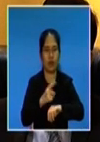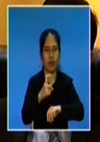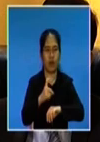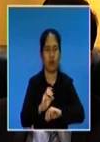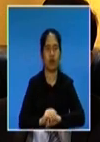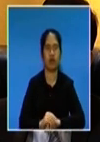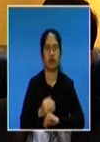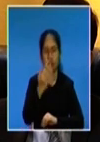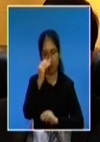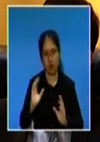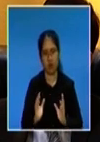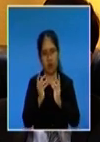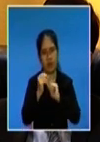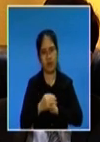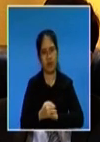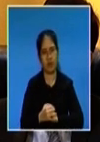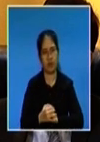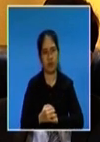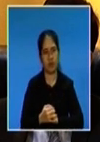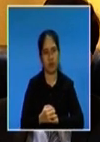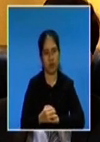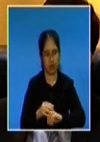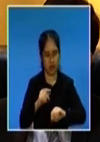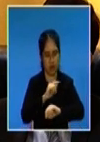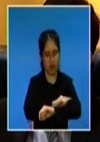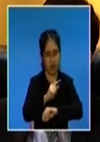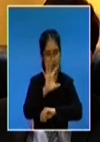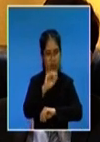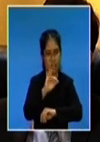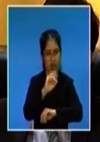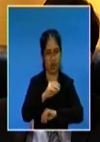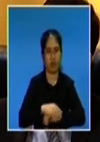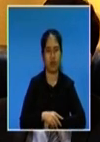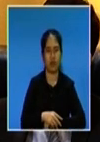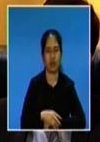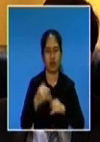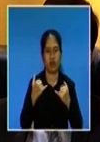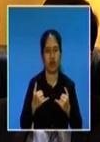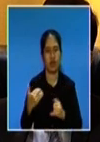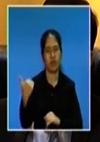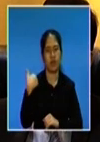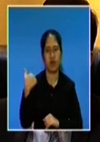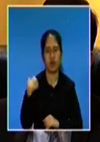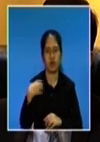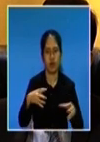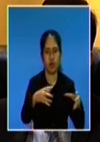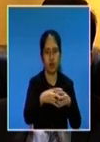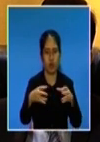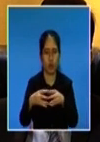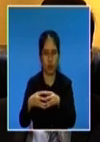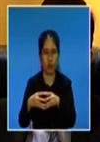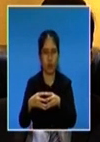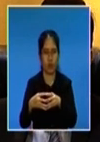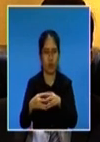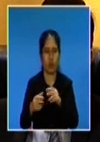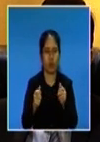ปผมเสนอว่า90วันแล้วตอนนี้ก็นำเรียนว่าก็ยังมีอีกชุดที่จะเข้ามาตามหลังมาก็คือของท่าน